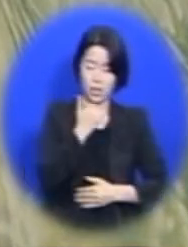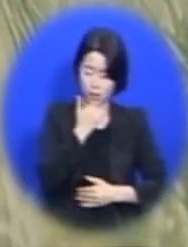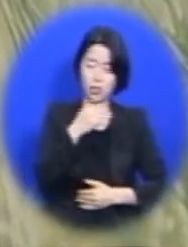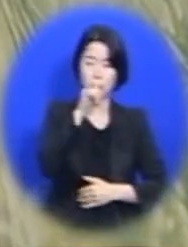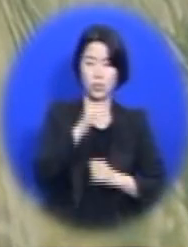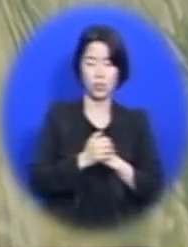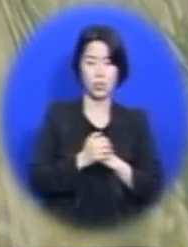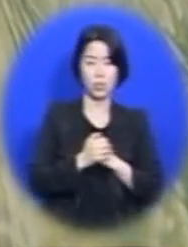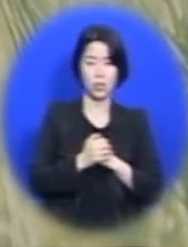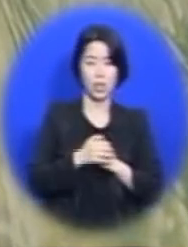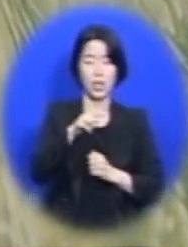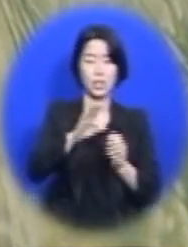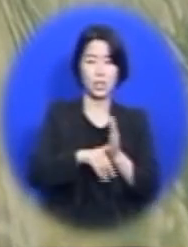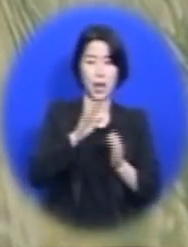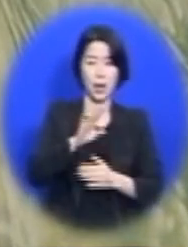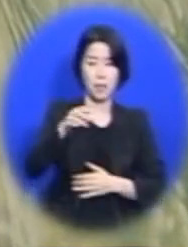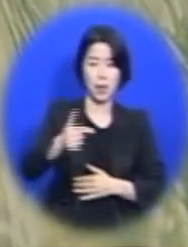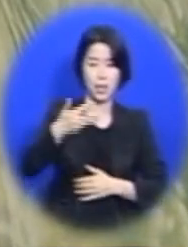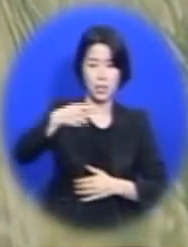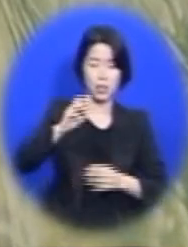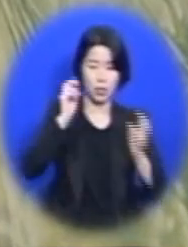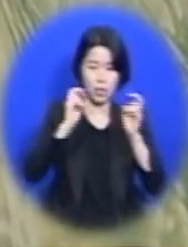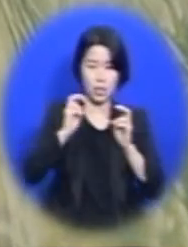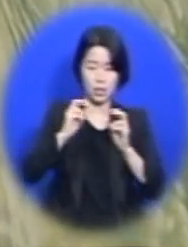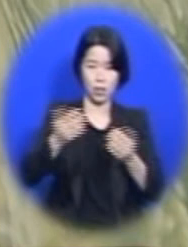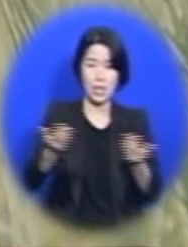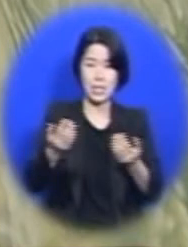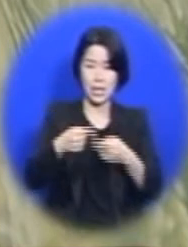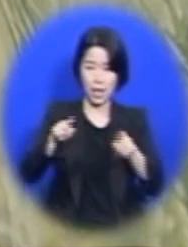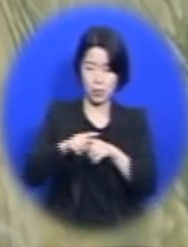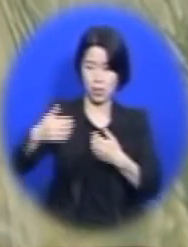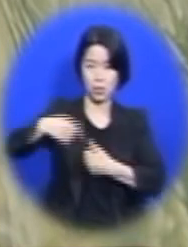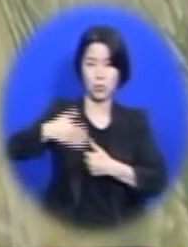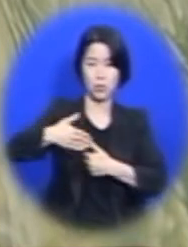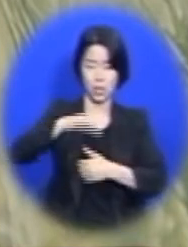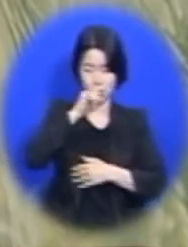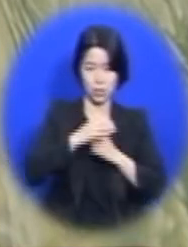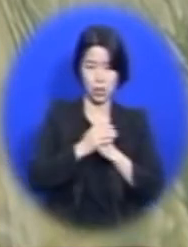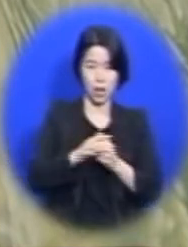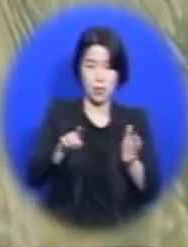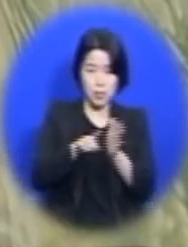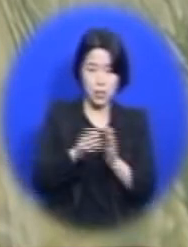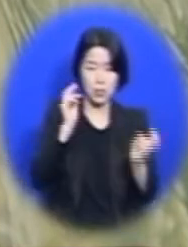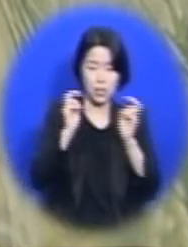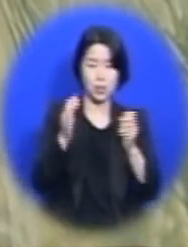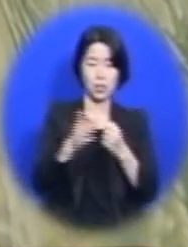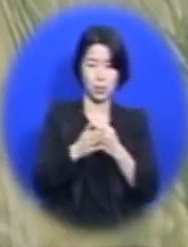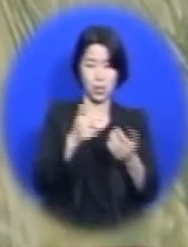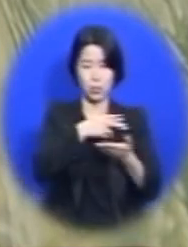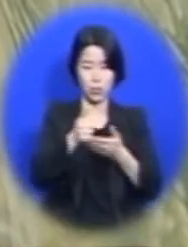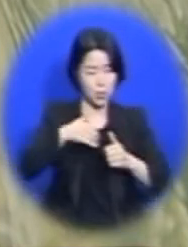있었습니다. 그때 벤처회사에서 근무 요청이 제안이 왔습니다. 믿음이 기업이라서 주님이